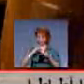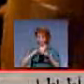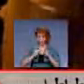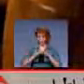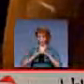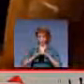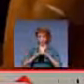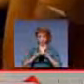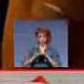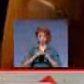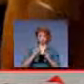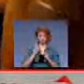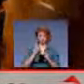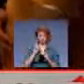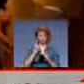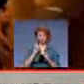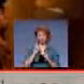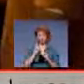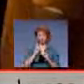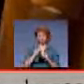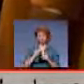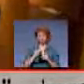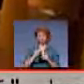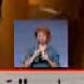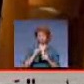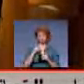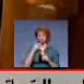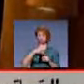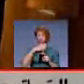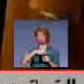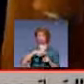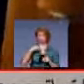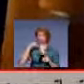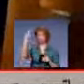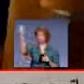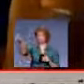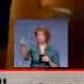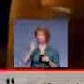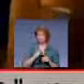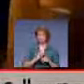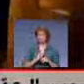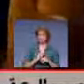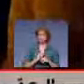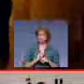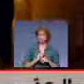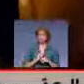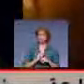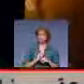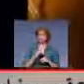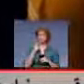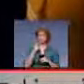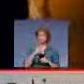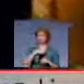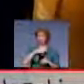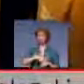ناس هنا دخلت البيت برضه وشايفه. ايوه يعني عندك ولا عندهم؟ لا خدوه خلاص عندهم. طيب لما الناس كانت بتيجي عند حضرتك كان بيحصل فيه تقدم في الحاله